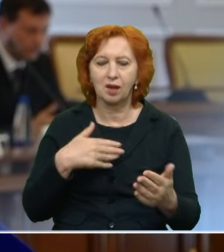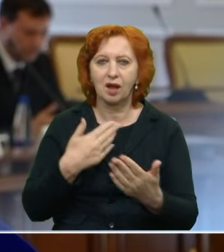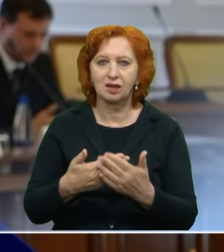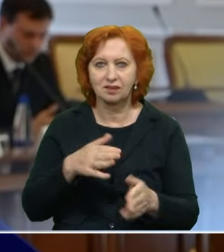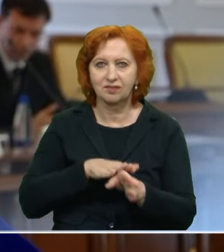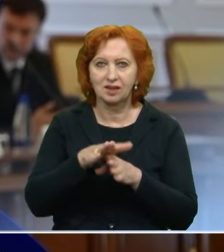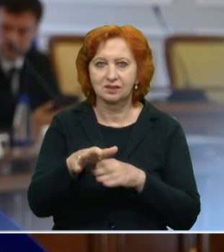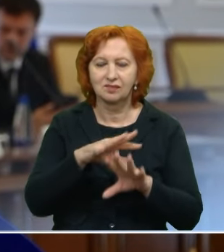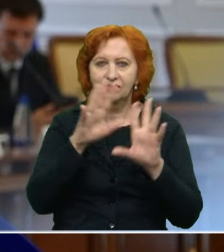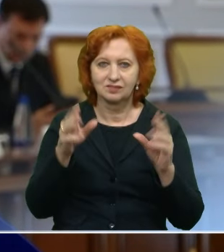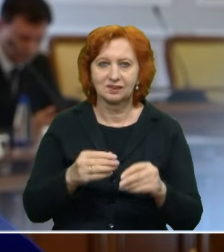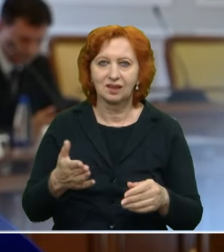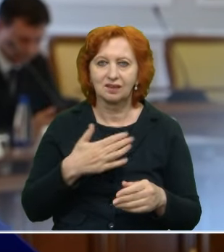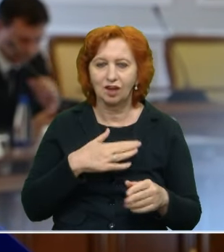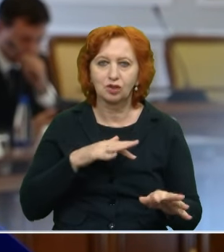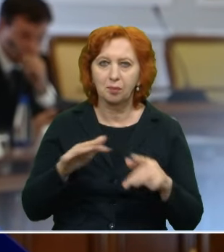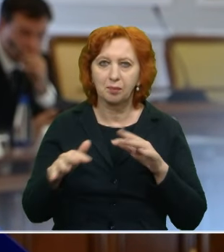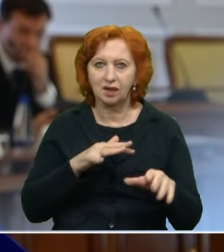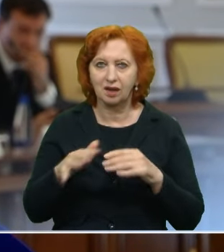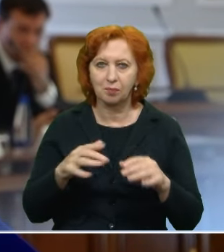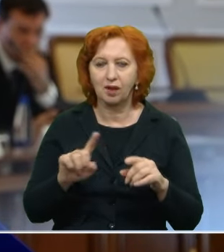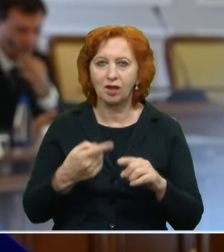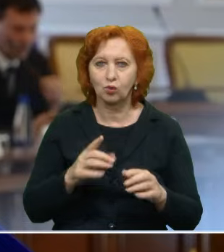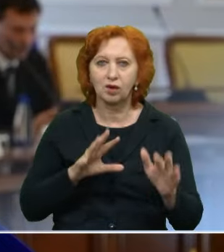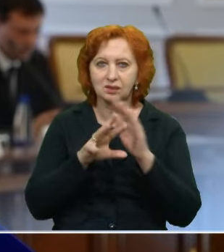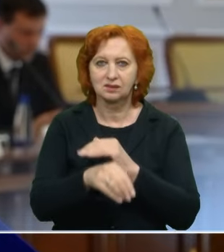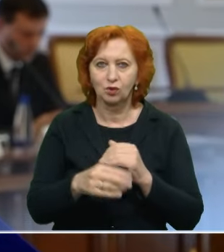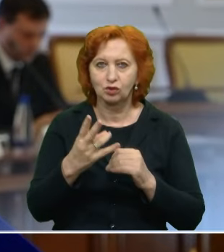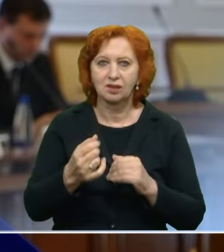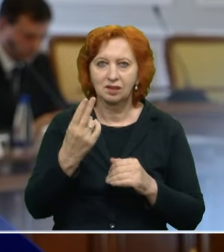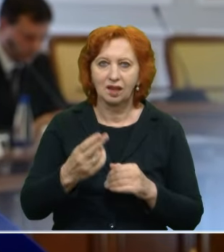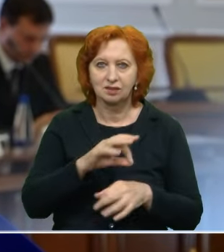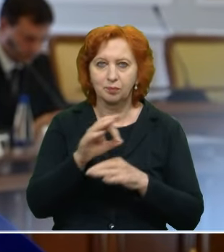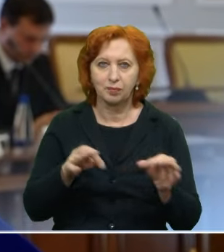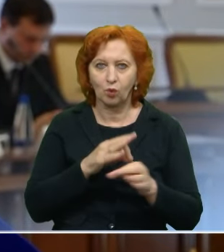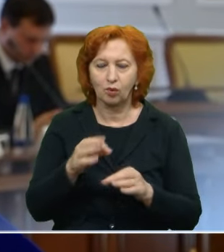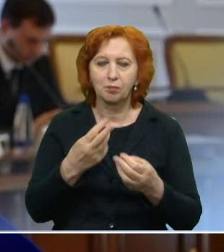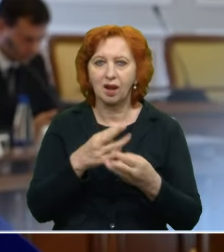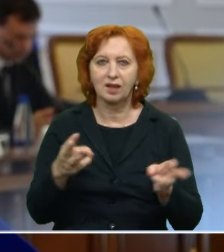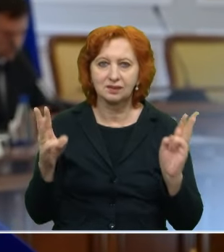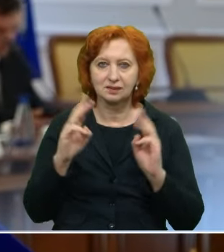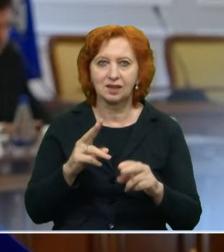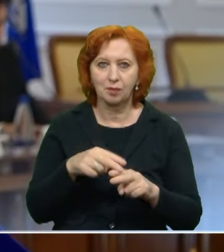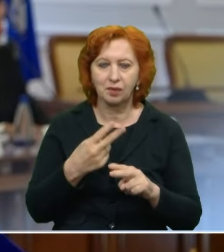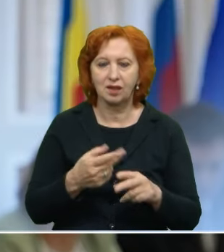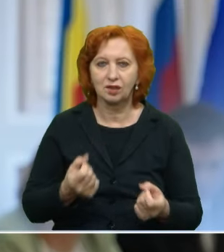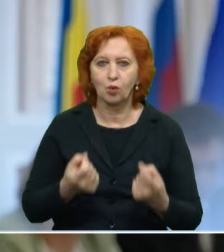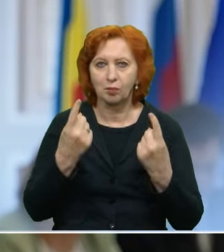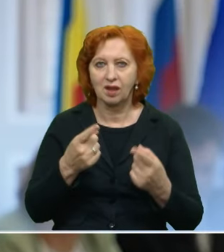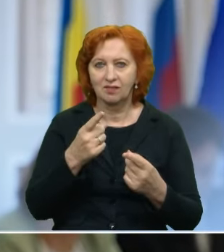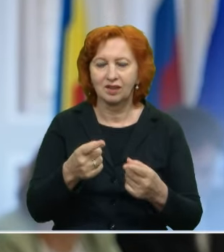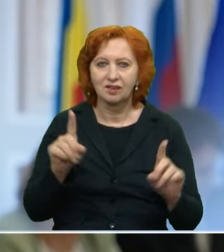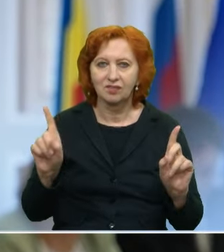в активной реализации всех наших мероприятий, которые заложены в рамках национальных проектов. По лесам это мы уже провели восстановление. В